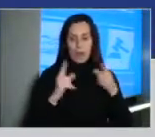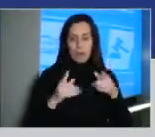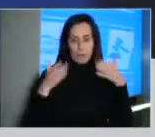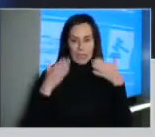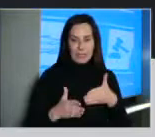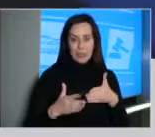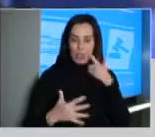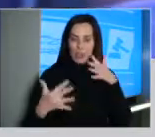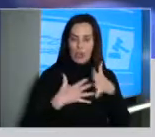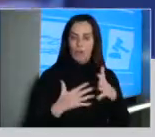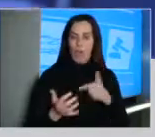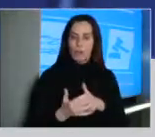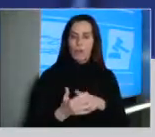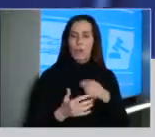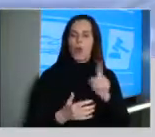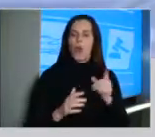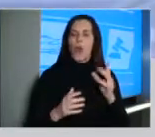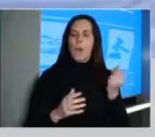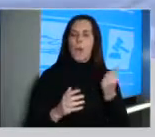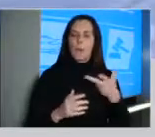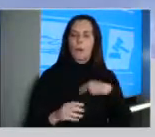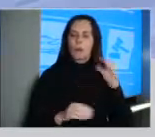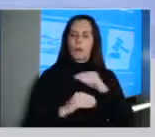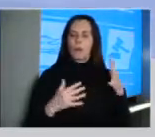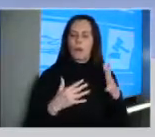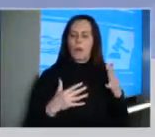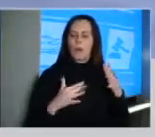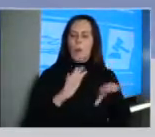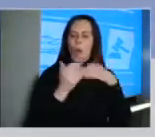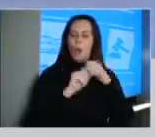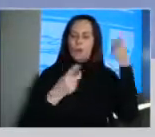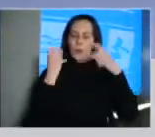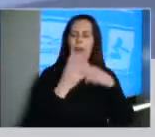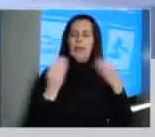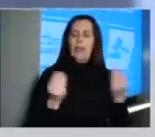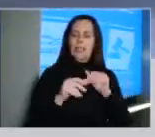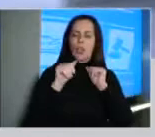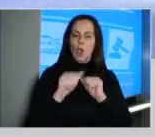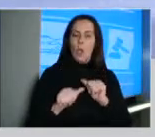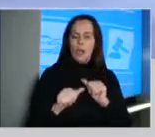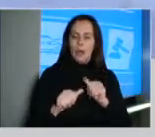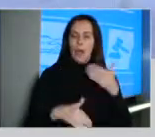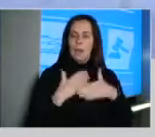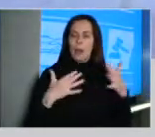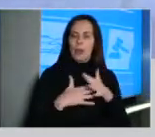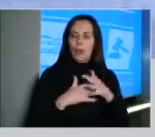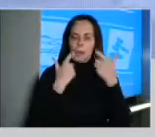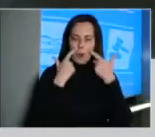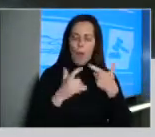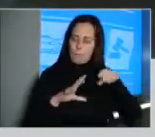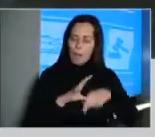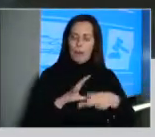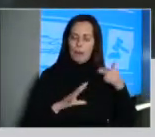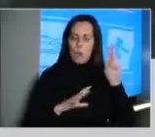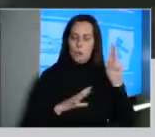שמתעסקים בשקיפות לשם שקיפות, לא פעם אנחנו משתמשים בחוק חופש המידע, ככלי עזר תומך למה הלכי ביקורת ופיקוח מעמיקים